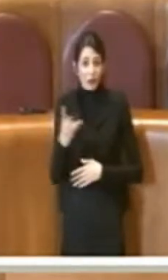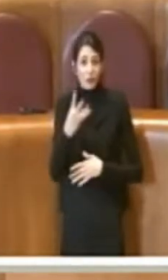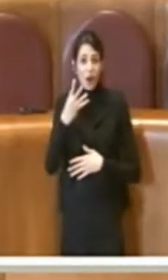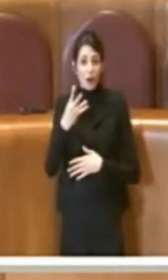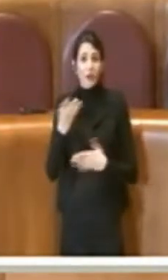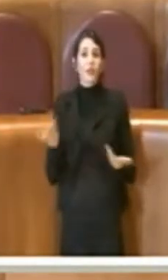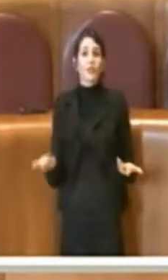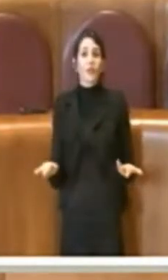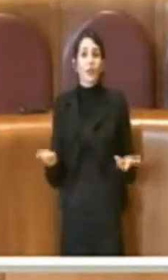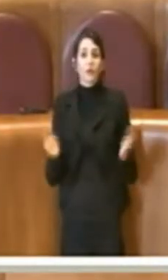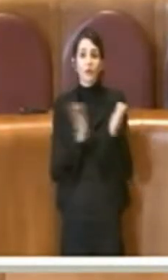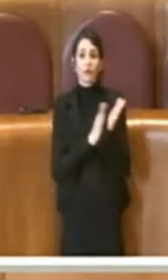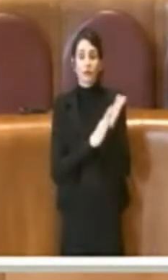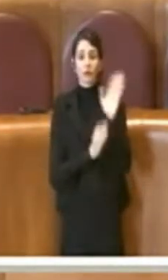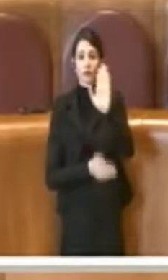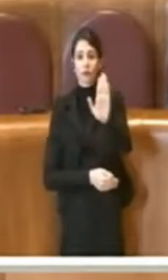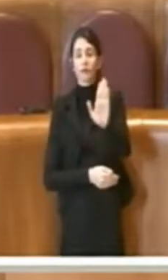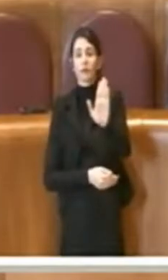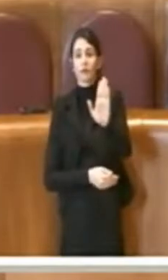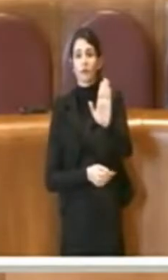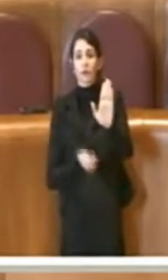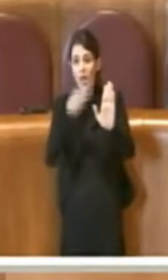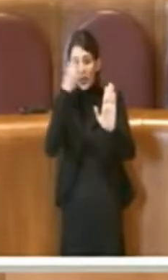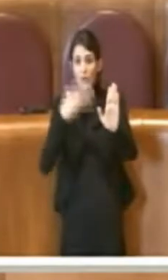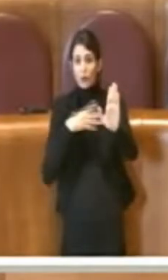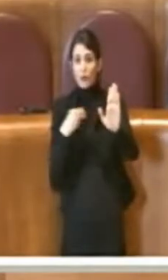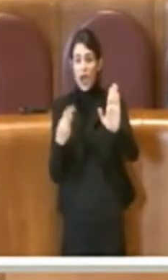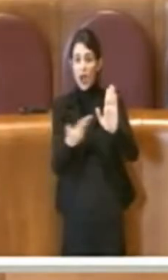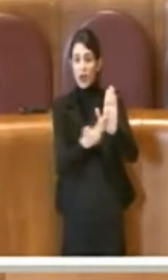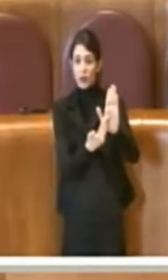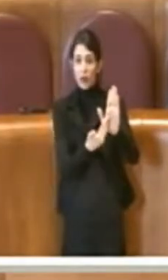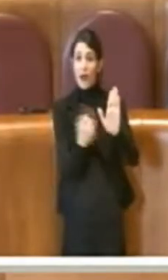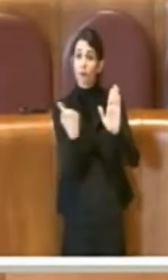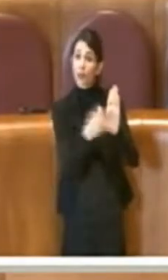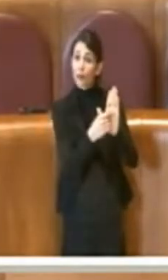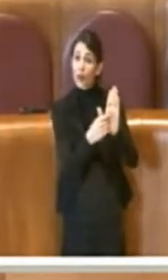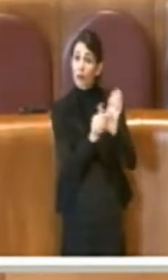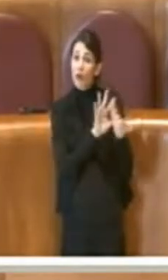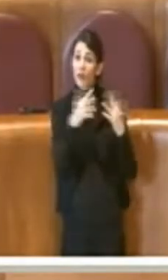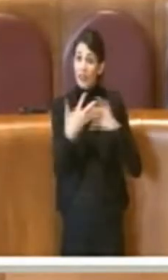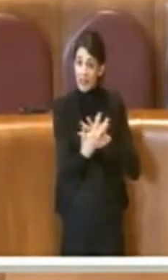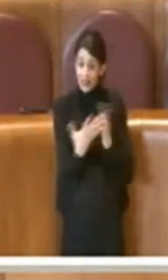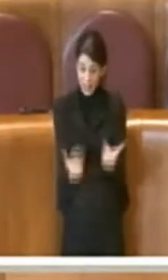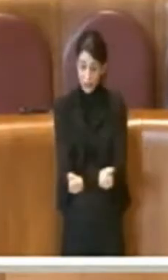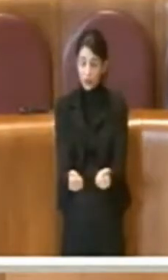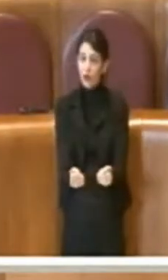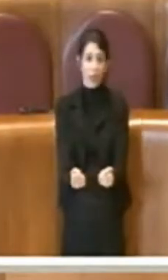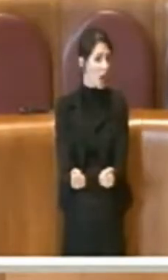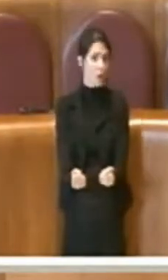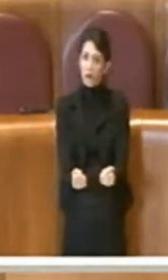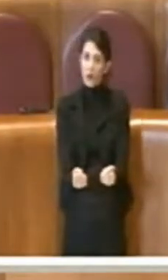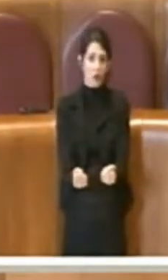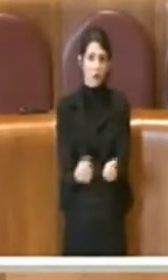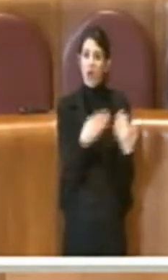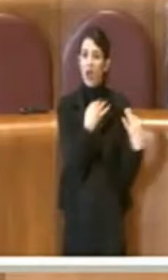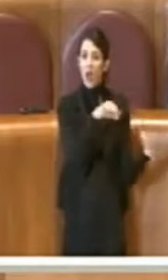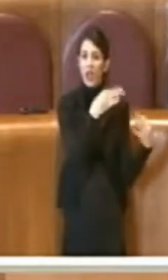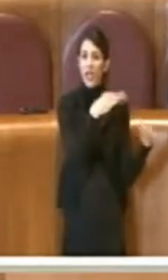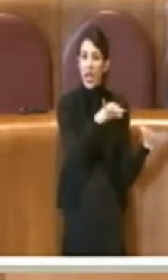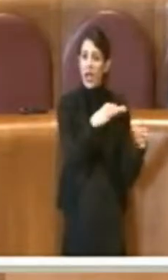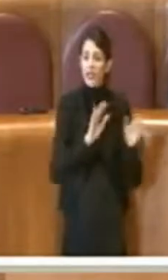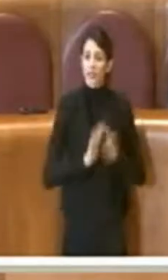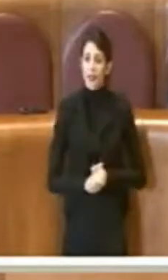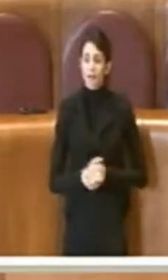bianco. Si è data attuazione a questa cosa? No. Io sono d'accordo con i colleghi quando dicono che la chiave